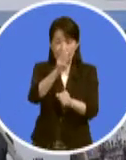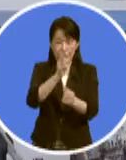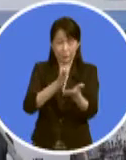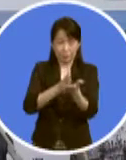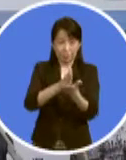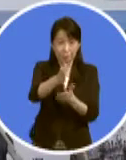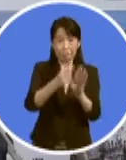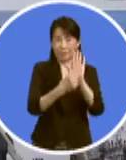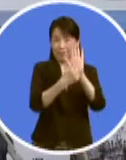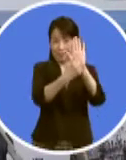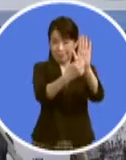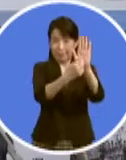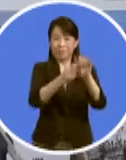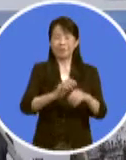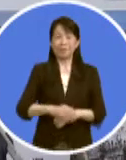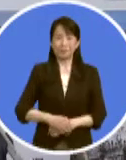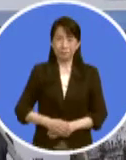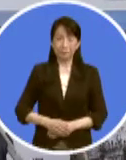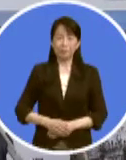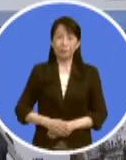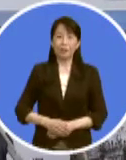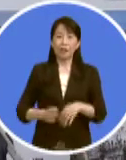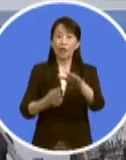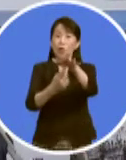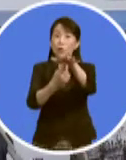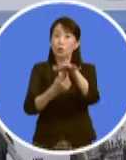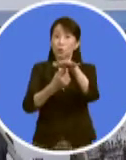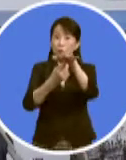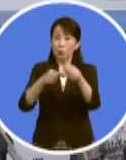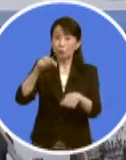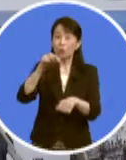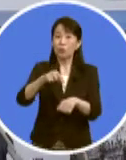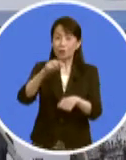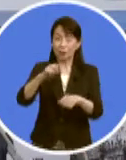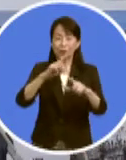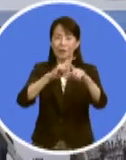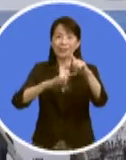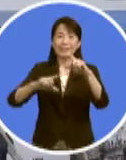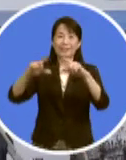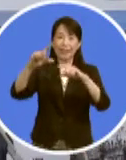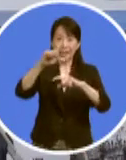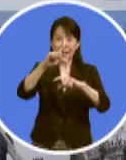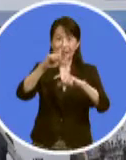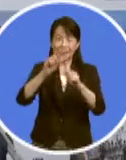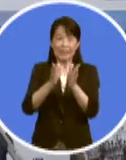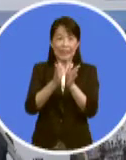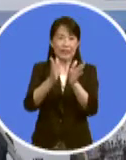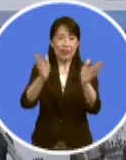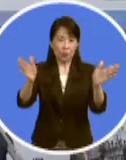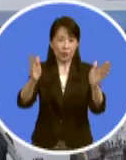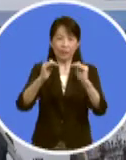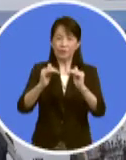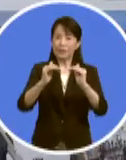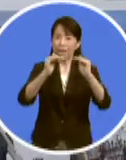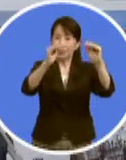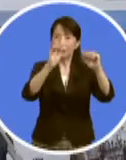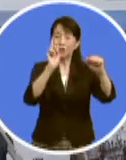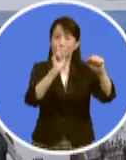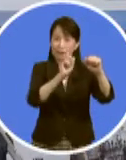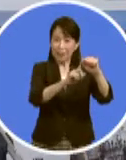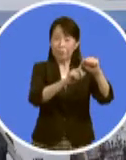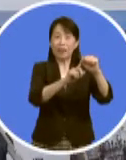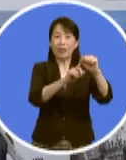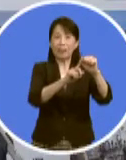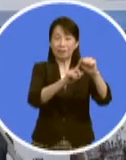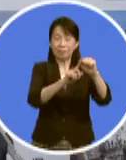せて頂いたこととまたあのへ農業をですねさらに拡大していく成長させて